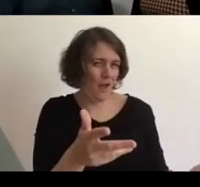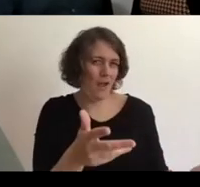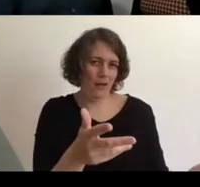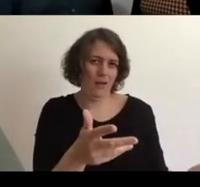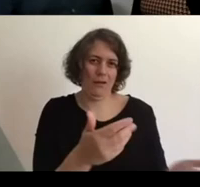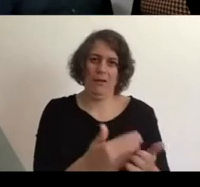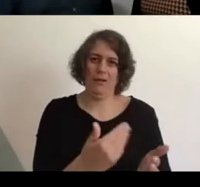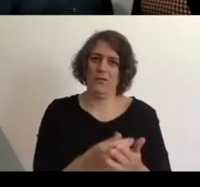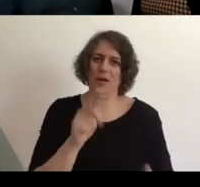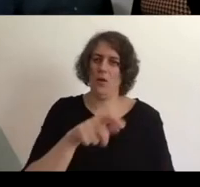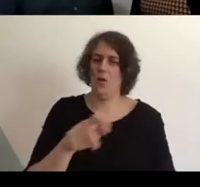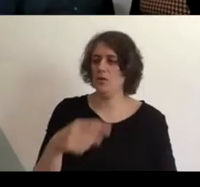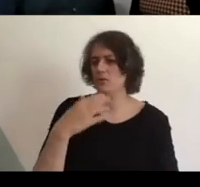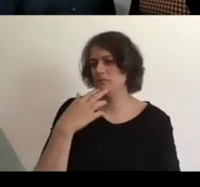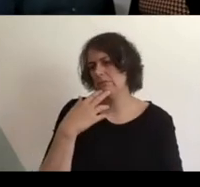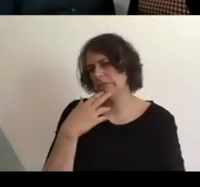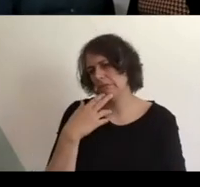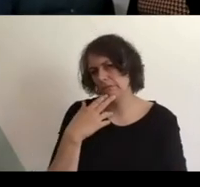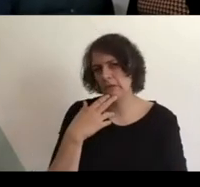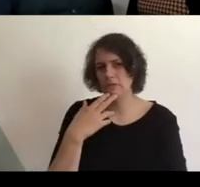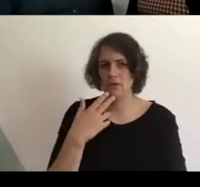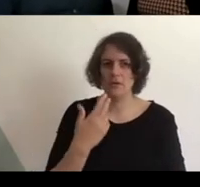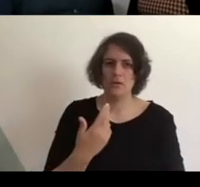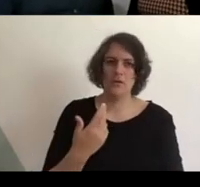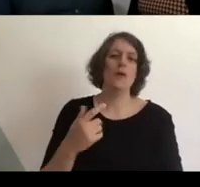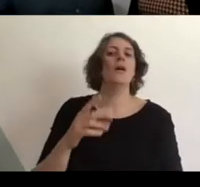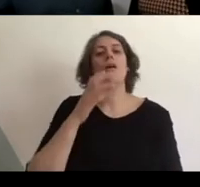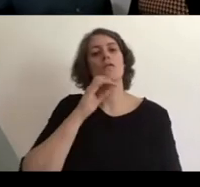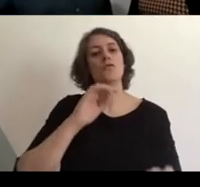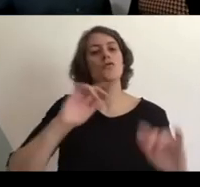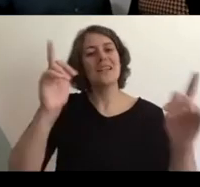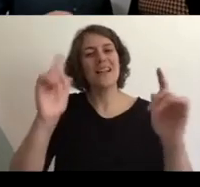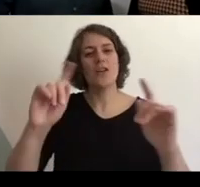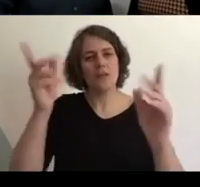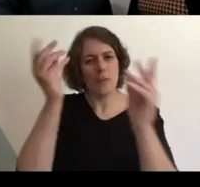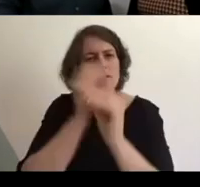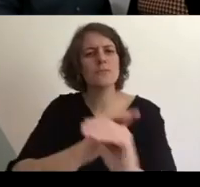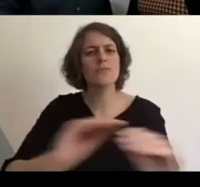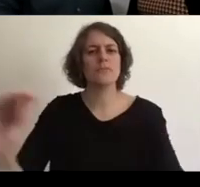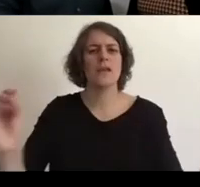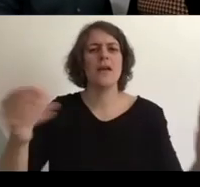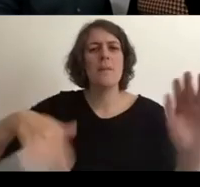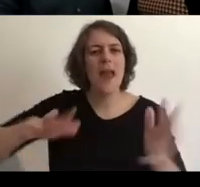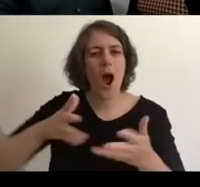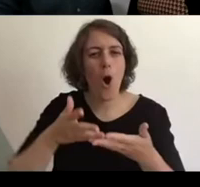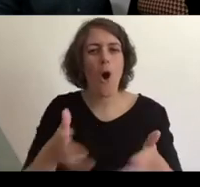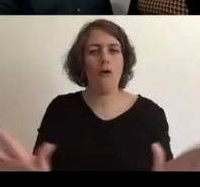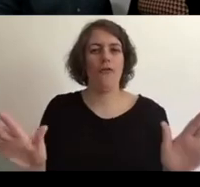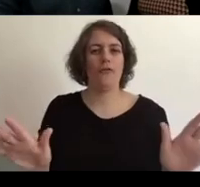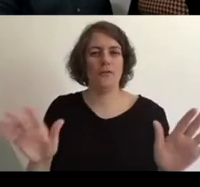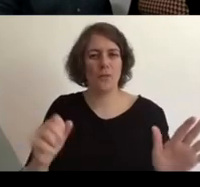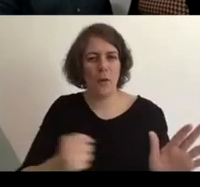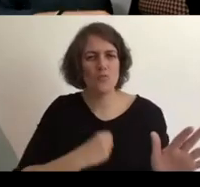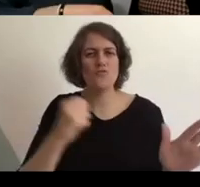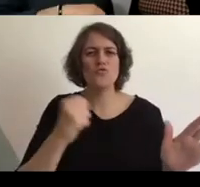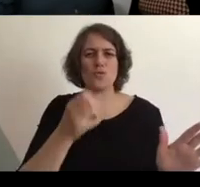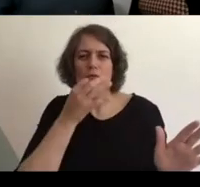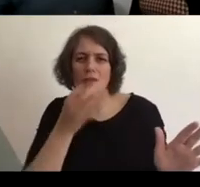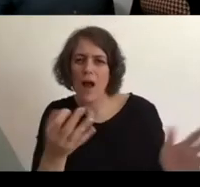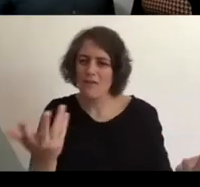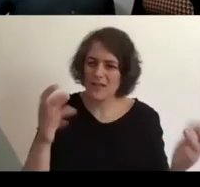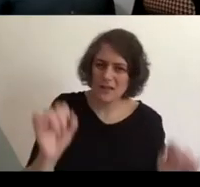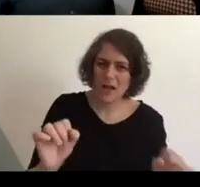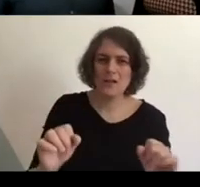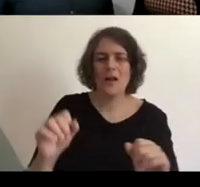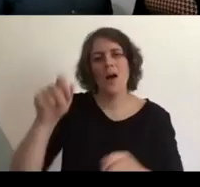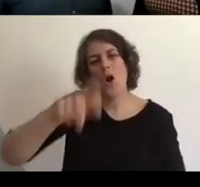auch an die Gesellschaft auch richten möchte. Hey, geht einfach mit mehr Offenheit und Mut da voran, lernt die Leute kennen,